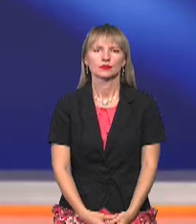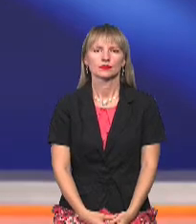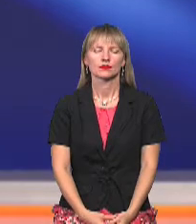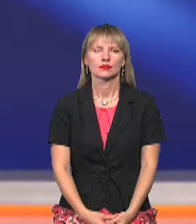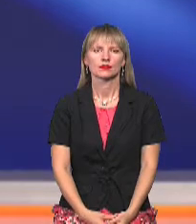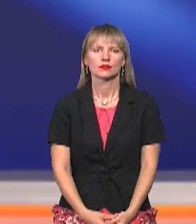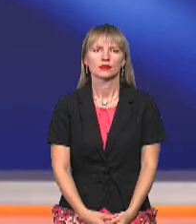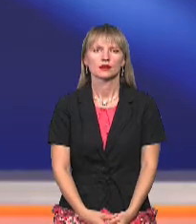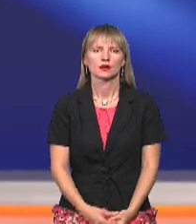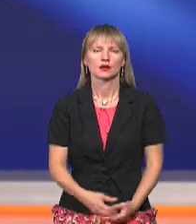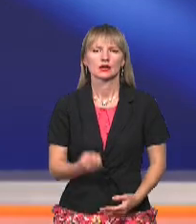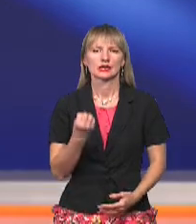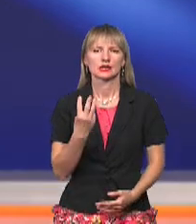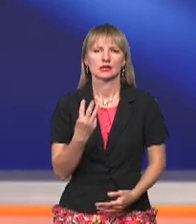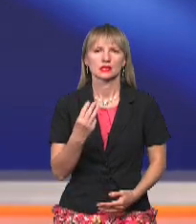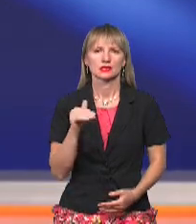1013